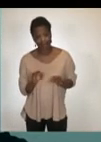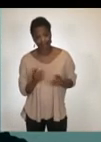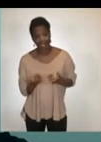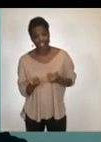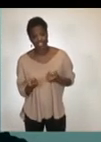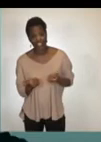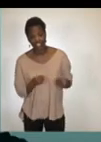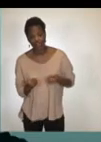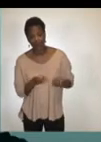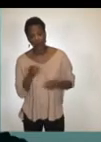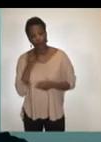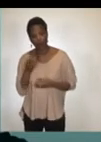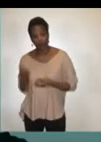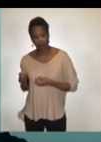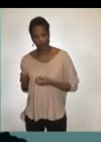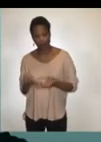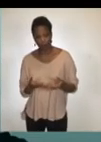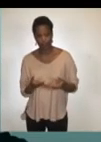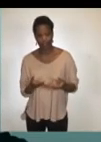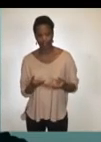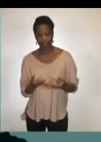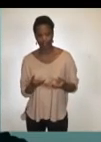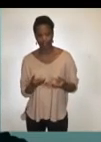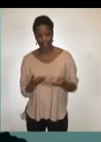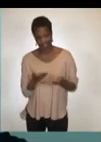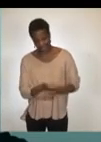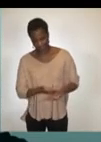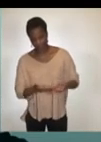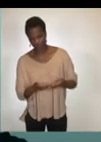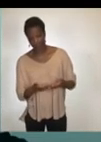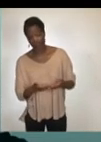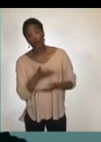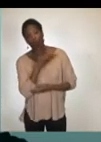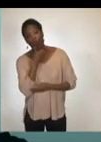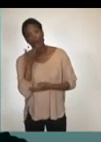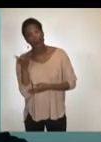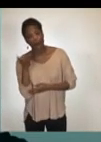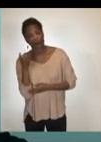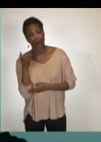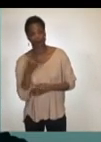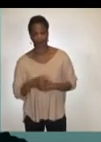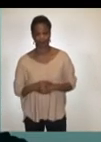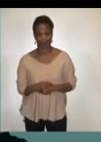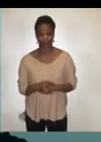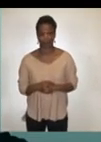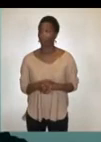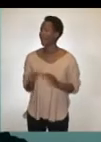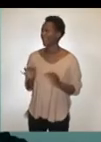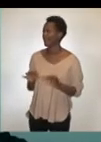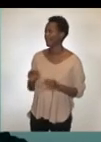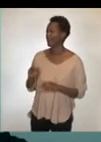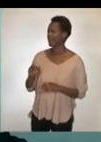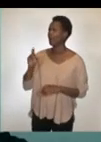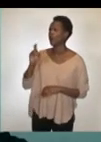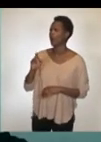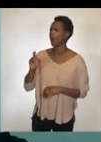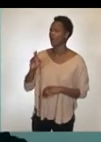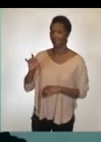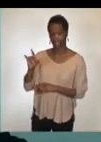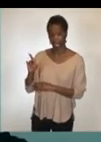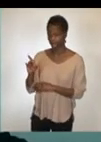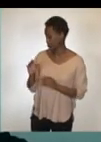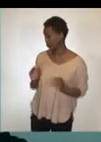pour améliorer à la fois la prévision et l'exécution des financements. Et sur la partie RH, effectivement, je pense que vous